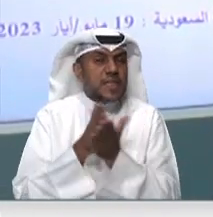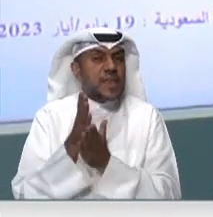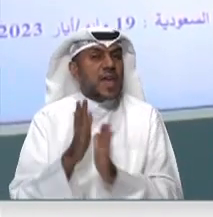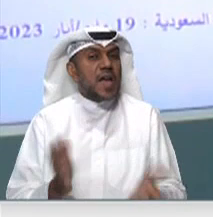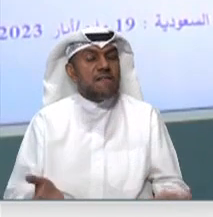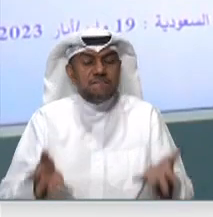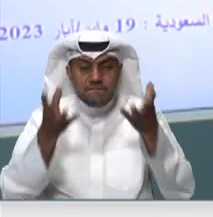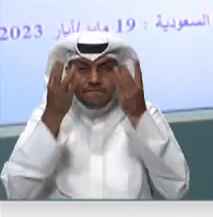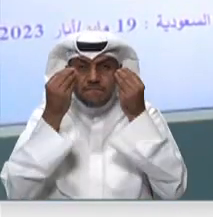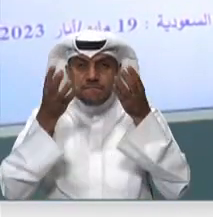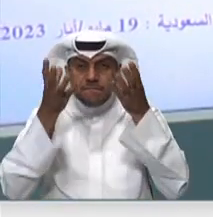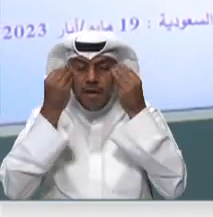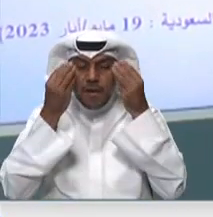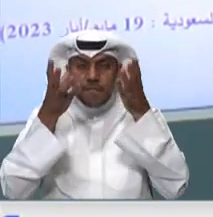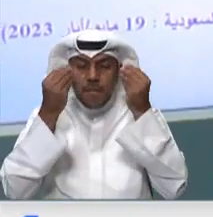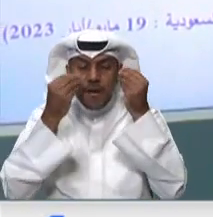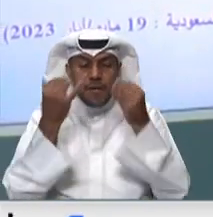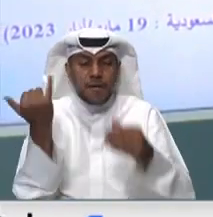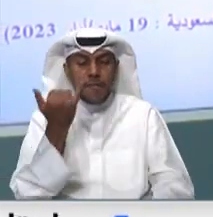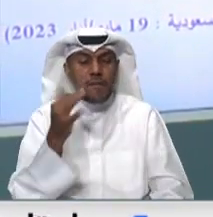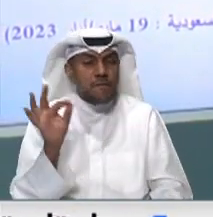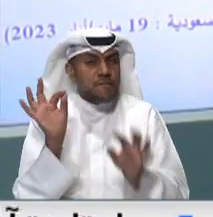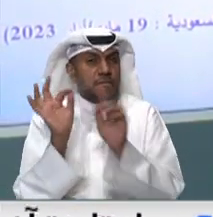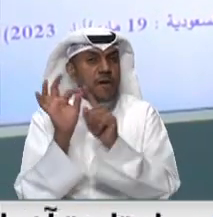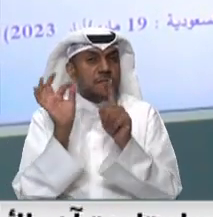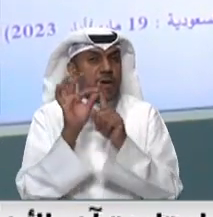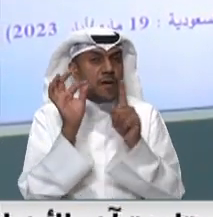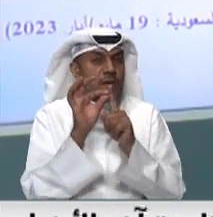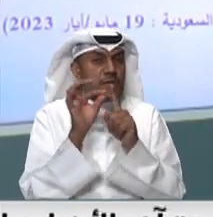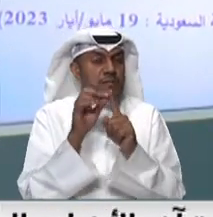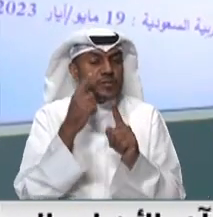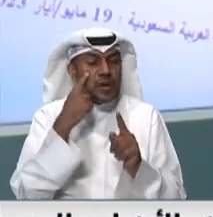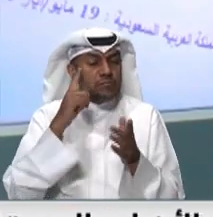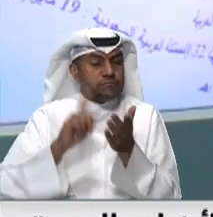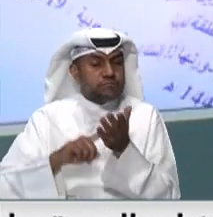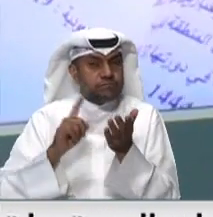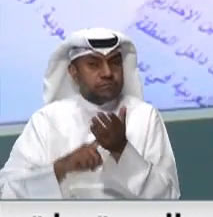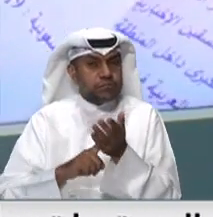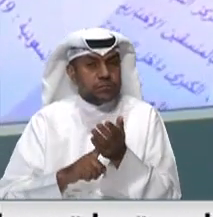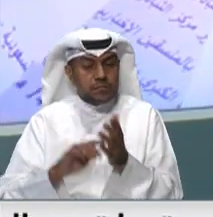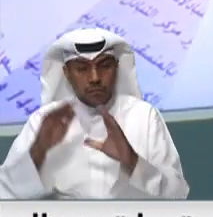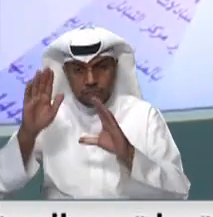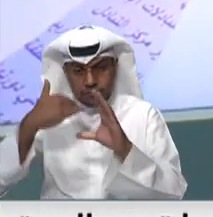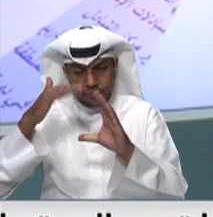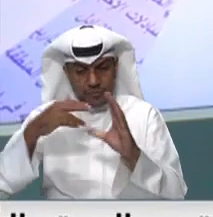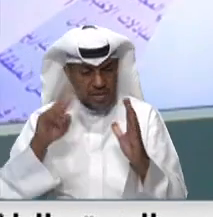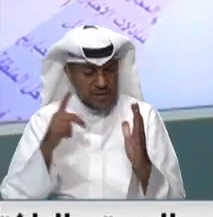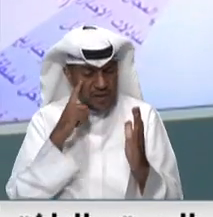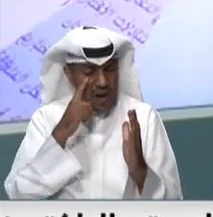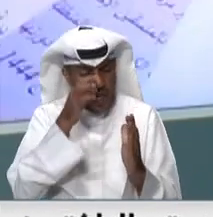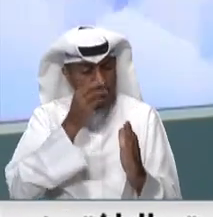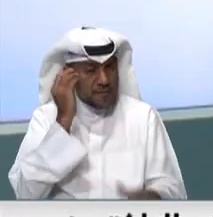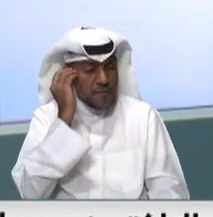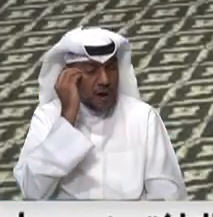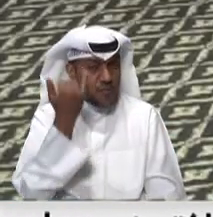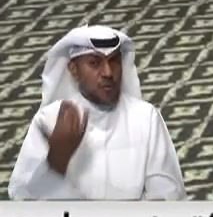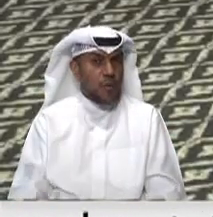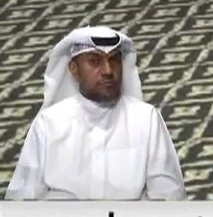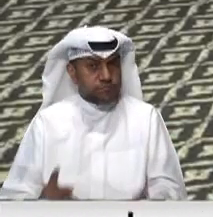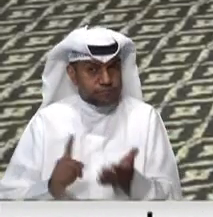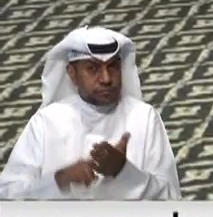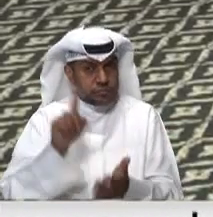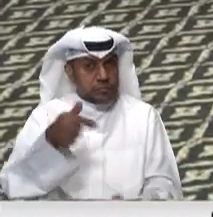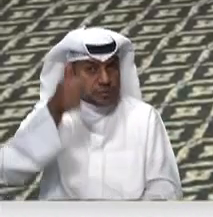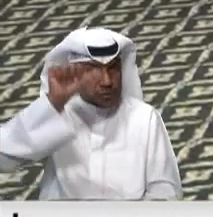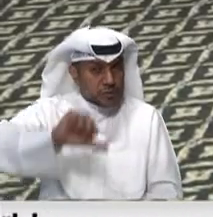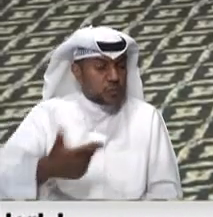المعلومات الزائفة أو التثبت من صحة المعلومات وما إلى ذلك.